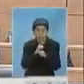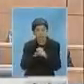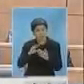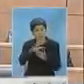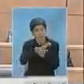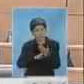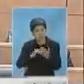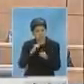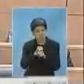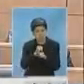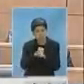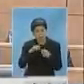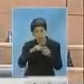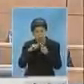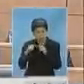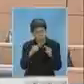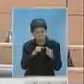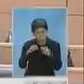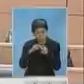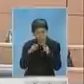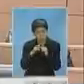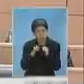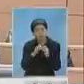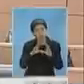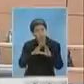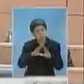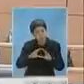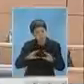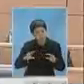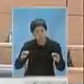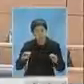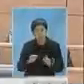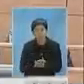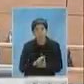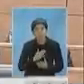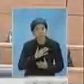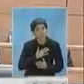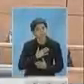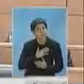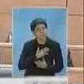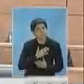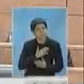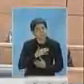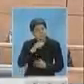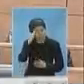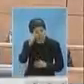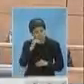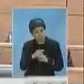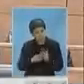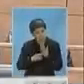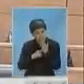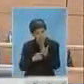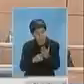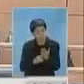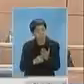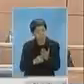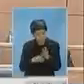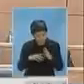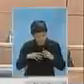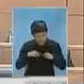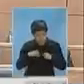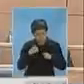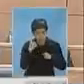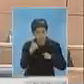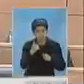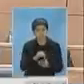ประเทศที่มันขัดแย้งมันแตกแยกและมันสูญเสียผมปฏิเสธสิ่งที่พลเอกสนธิเสนอไม่